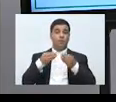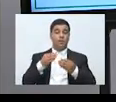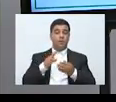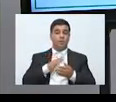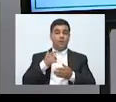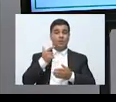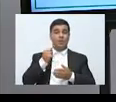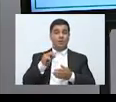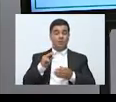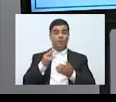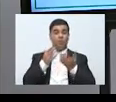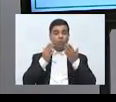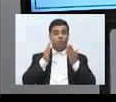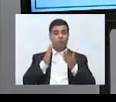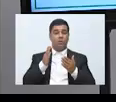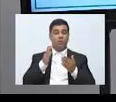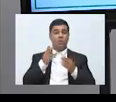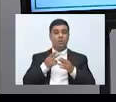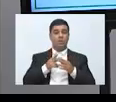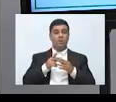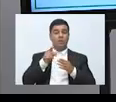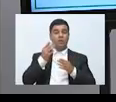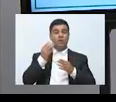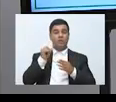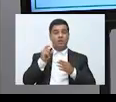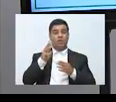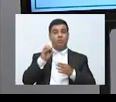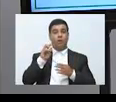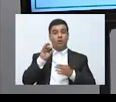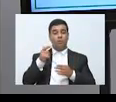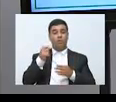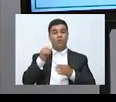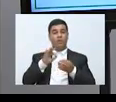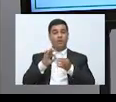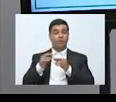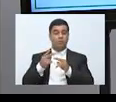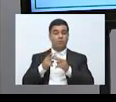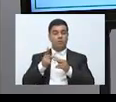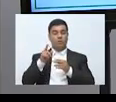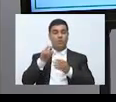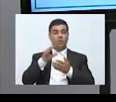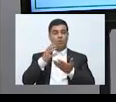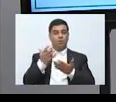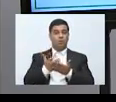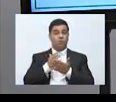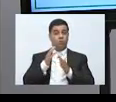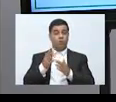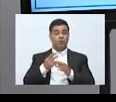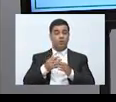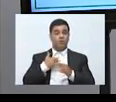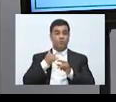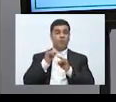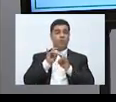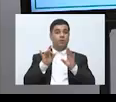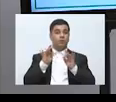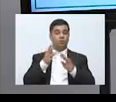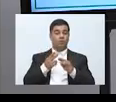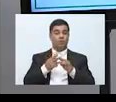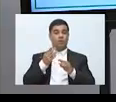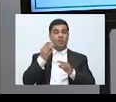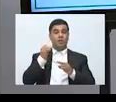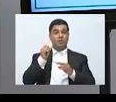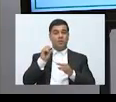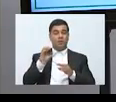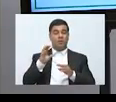гапларни ўқинг. Шахс маълум гапларнинг эгасини аниқланг. Eslatib o'taman, shaxsi